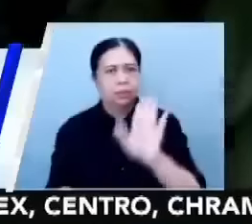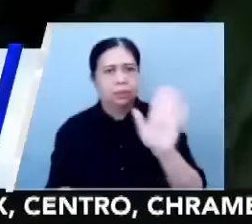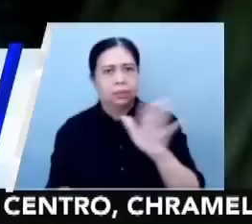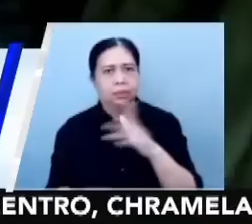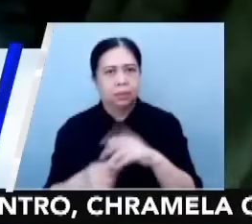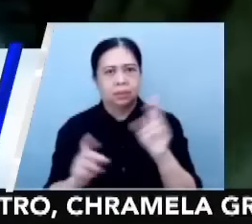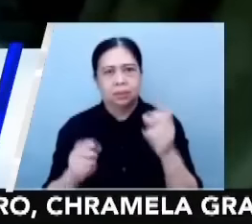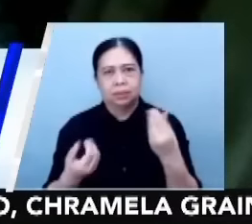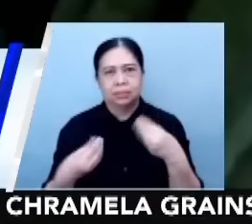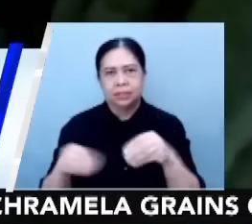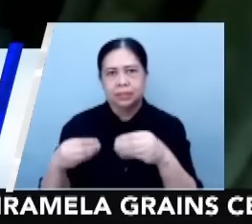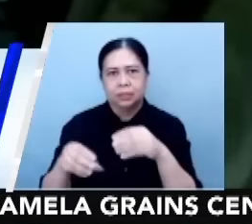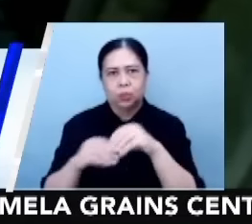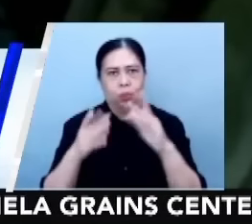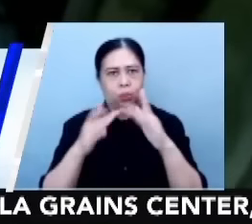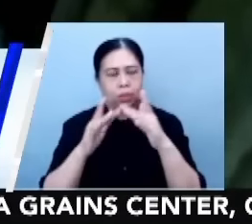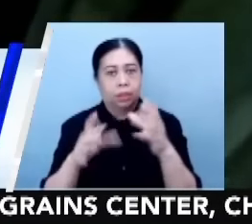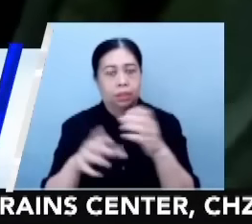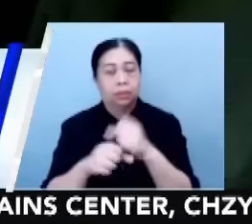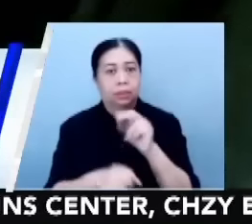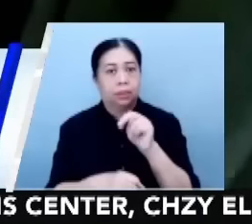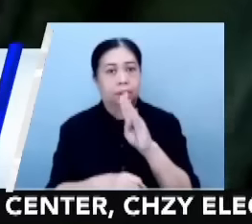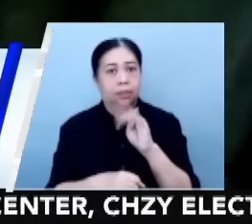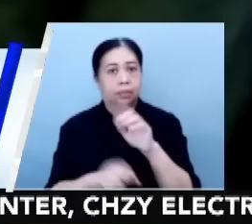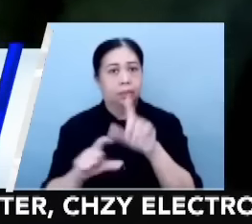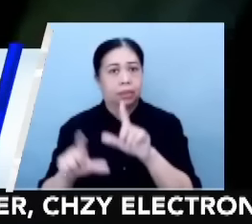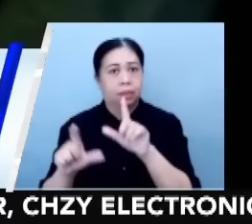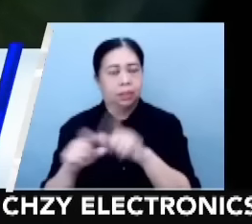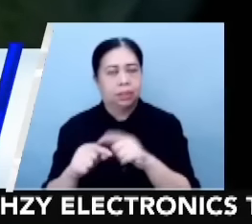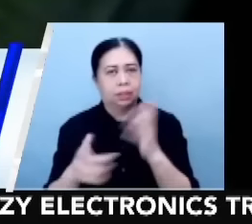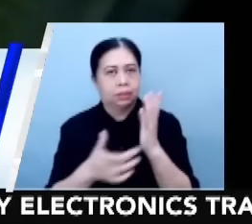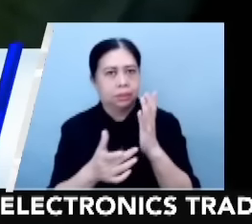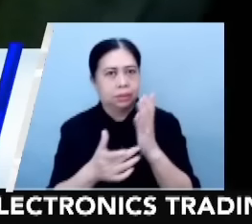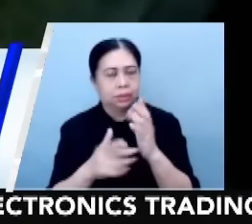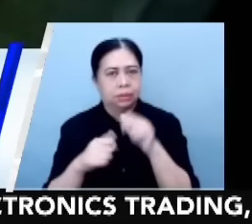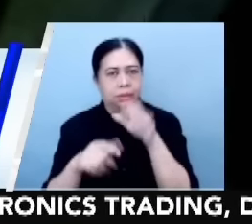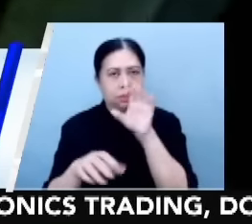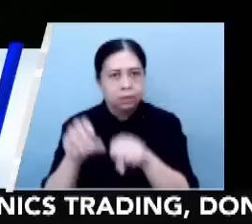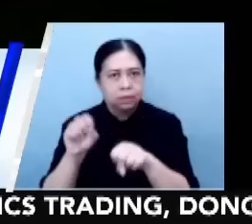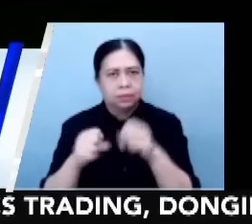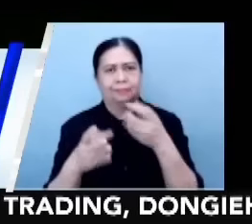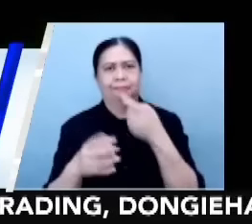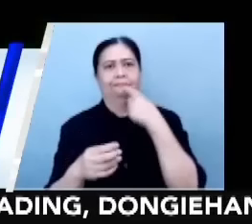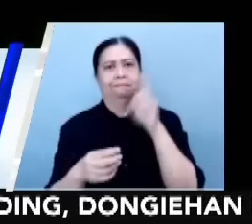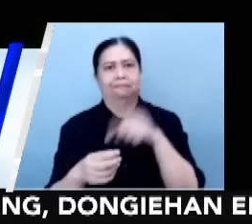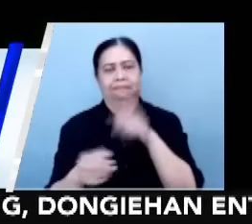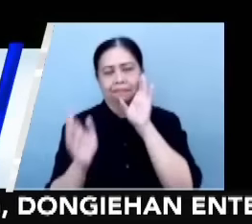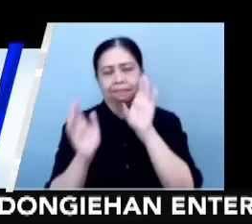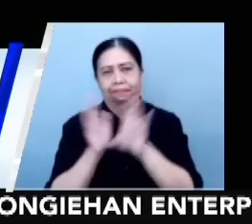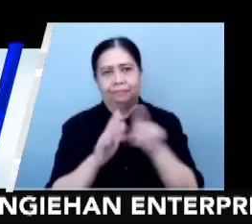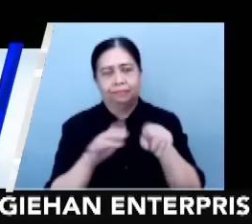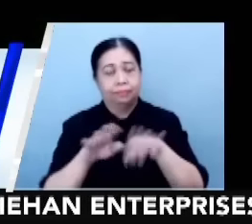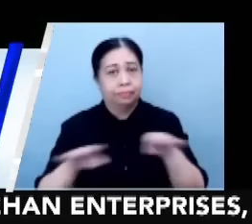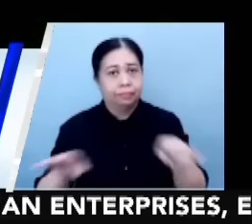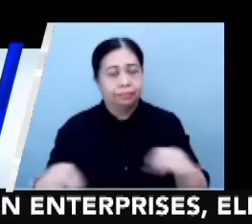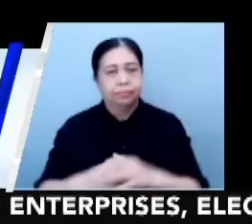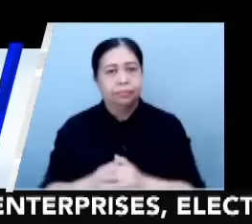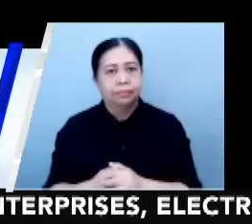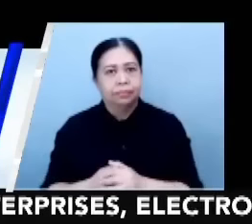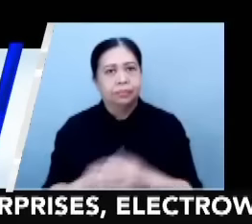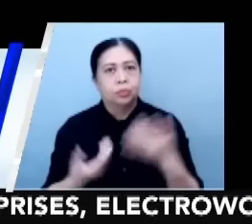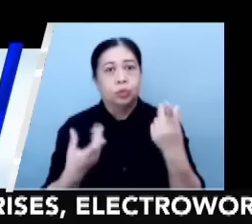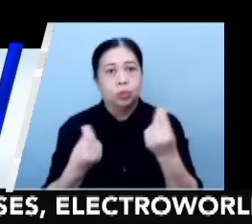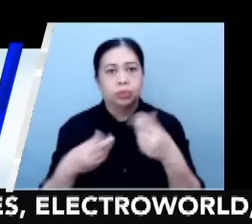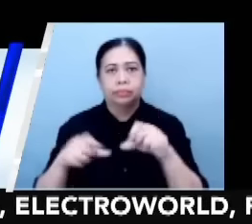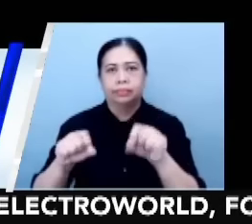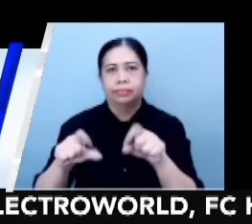online na-recover ng NBI sa suspect ang gadget kung saan nakita ang malalaswang litrato ng mga batang biktima na inilalako ni raw